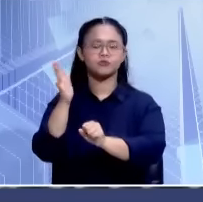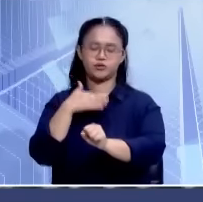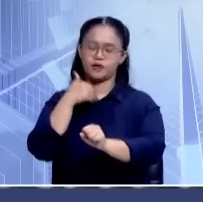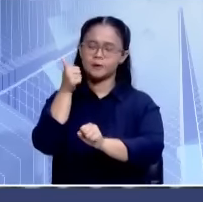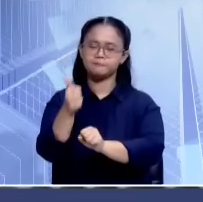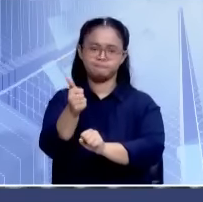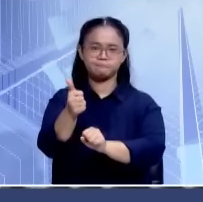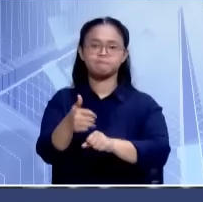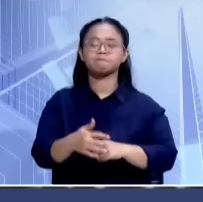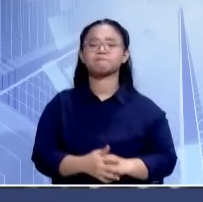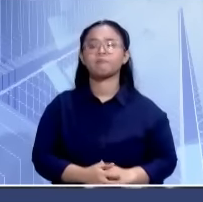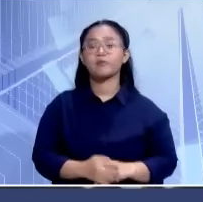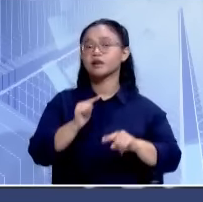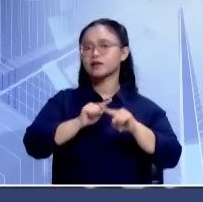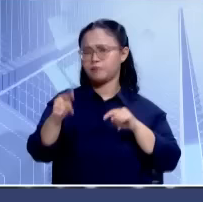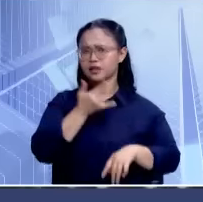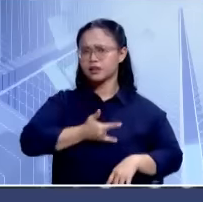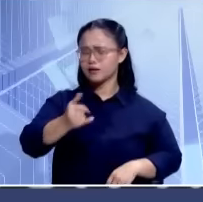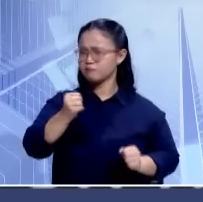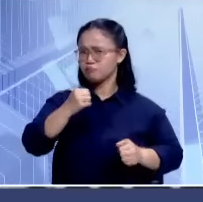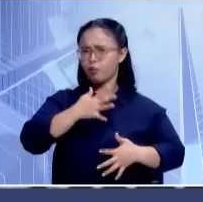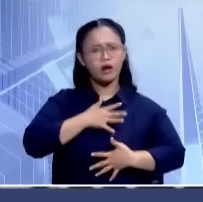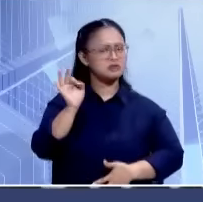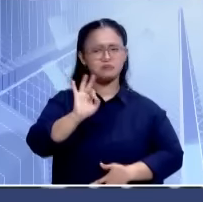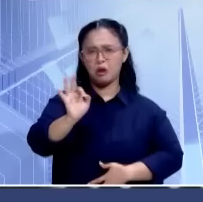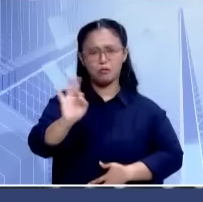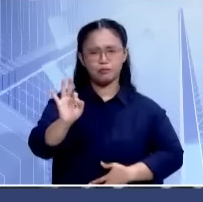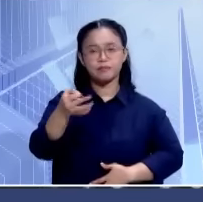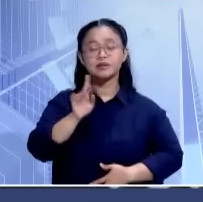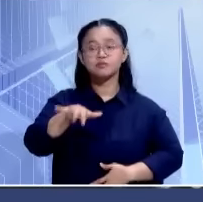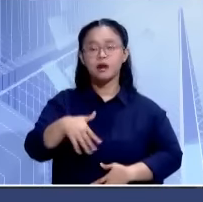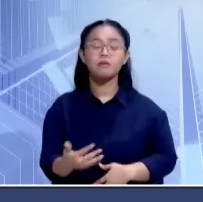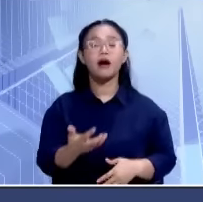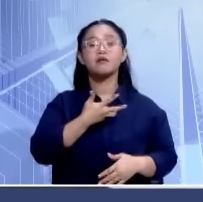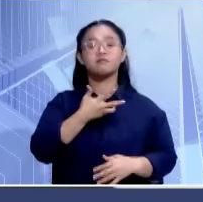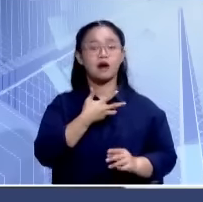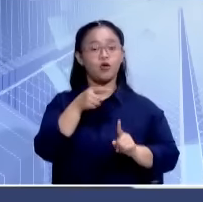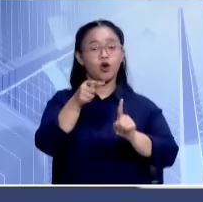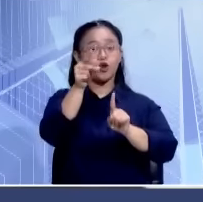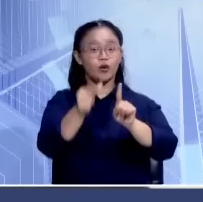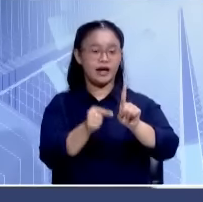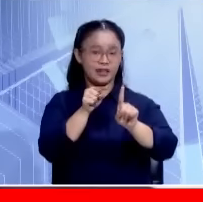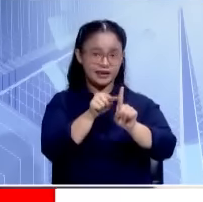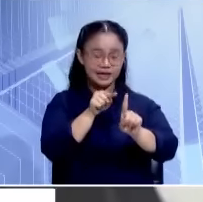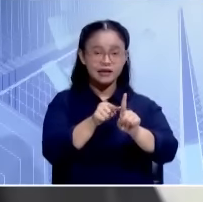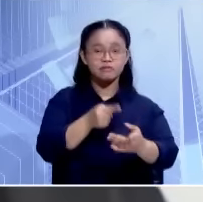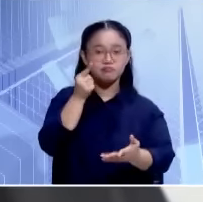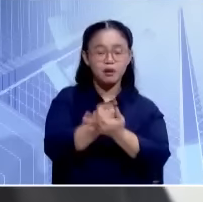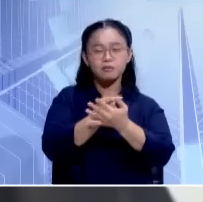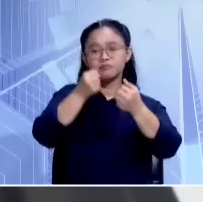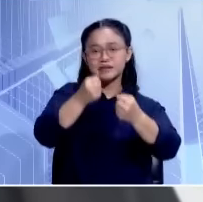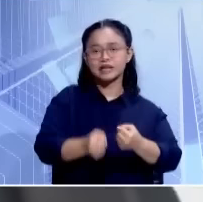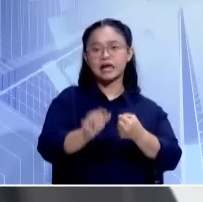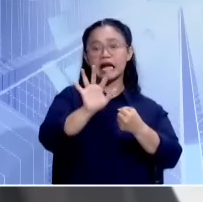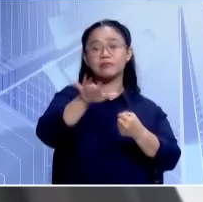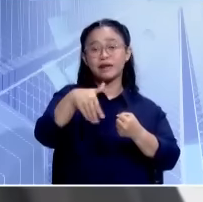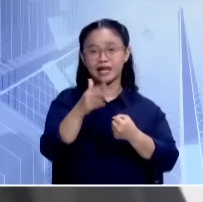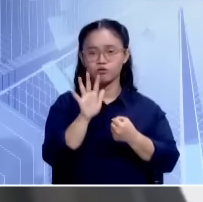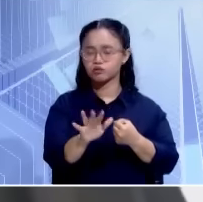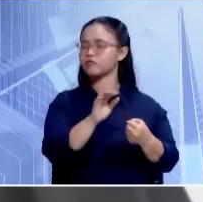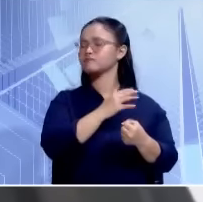Agung. Meski demikian, mereka tidak puas dengan putusan Mahkamah Agung yang menjatuhkan vonis 5 tahun penjara terhadap